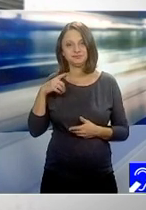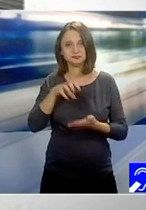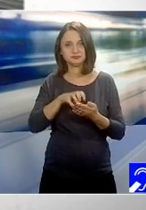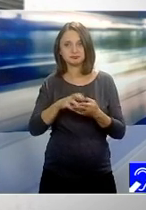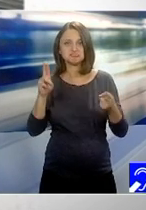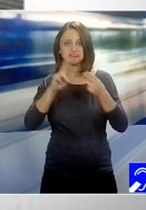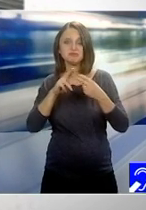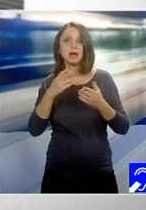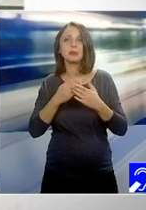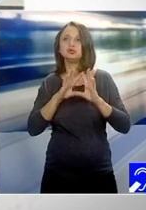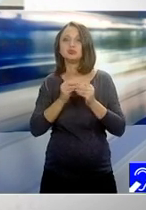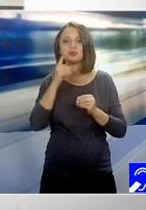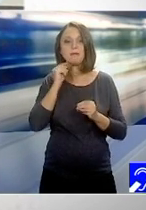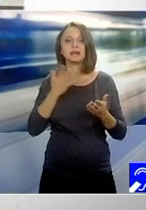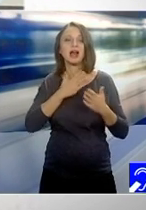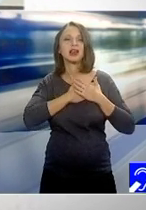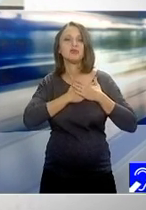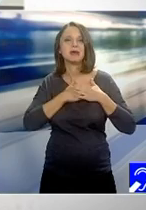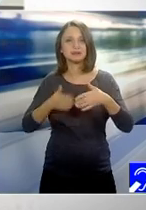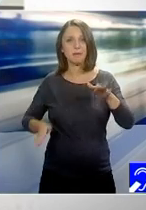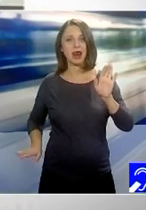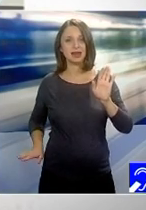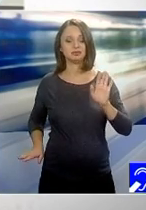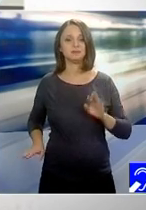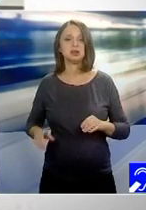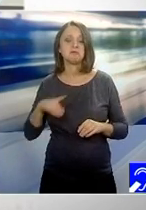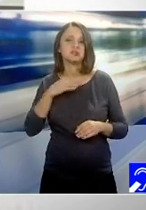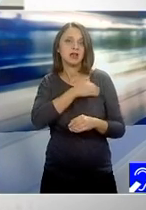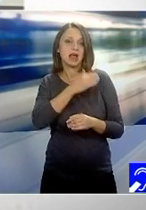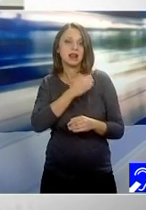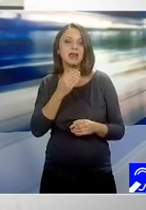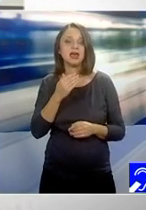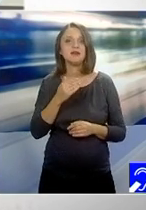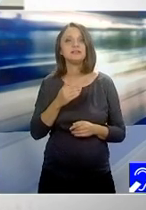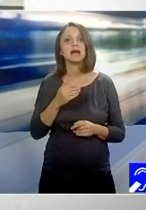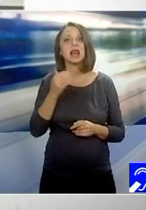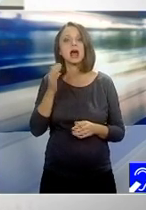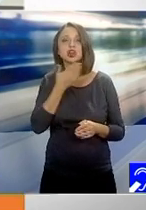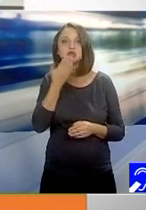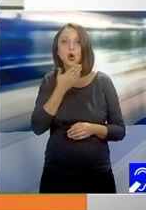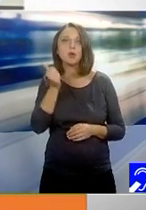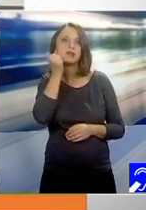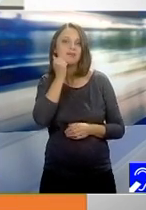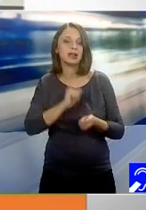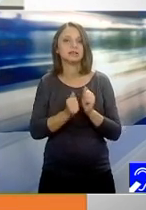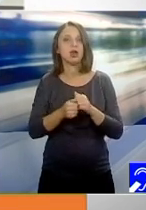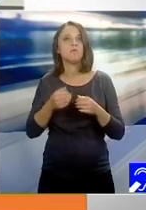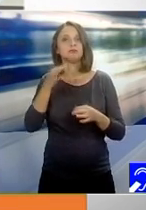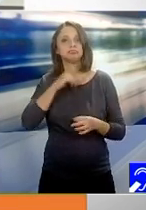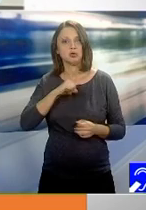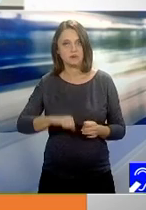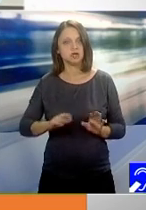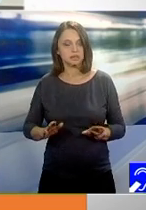iubesc baletul. Fie elevi de la școli private și școli profesioniste, din țară și din străinătate,